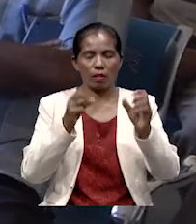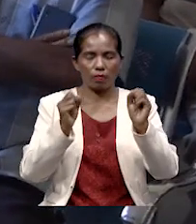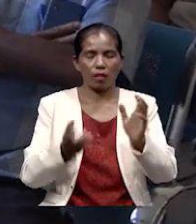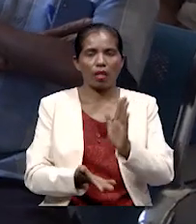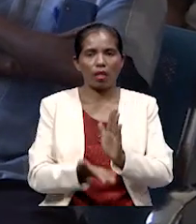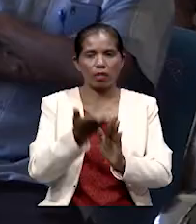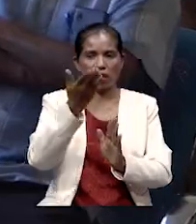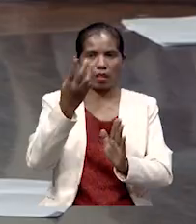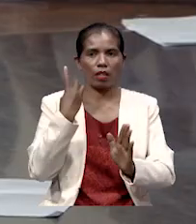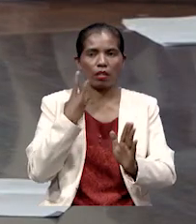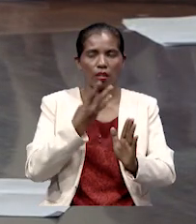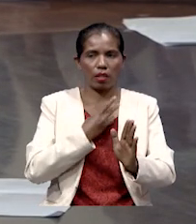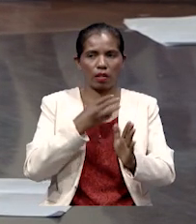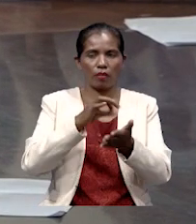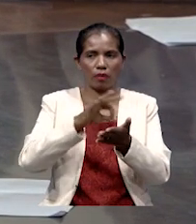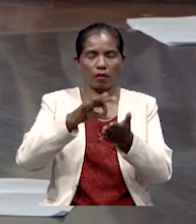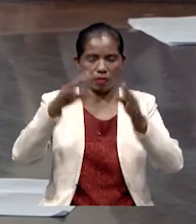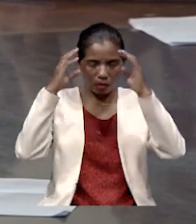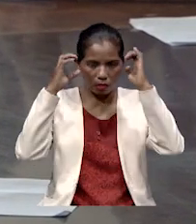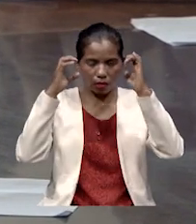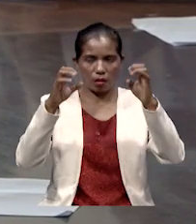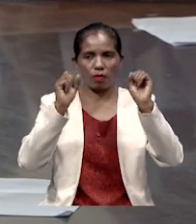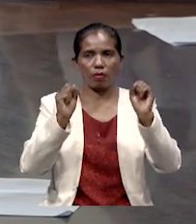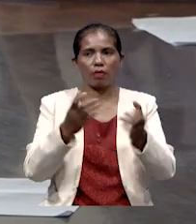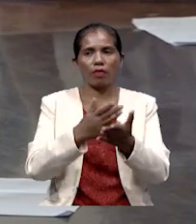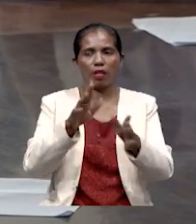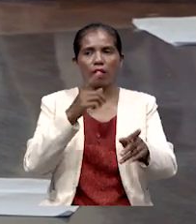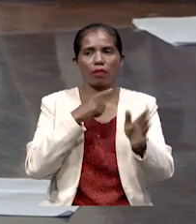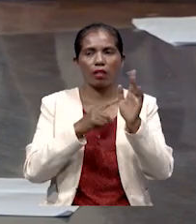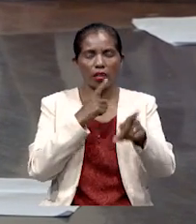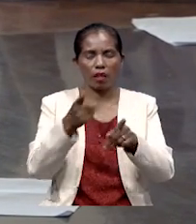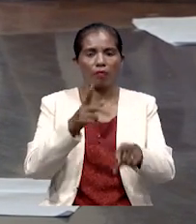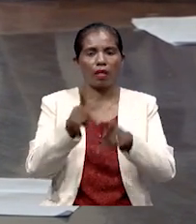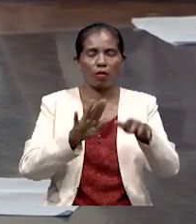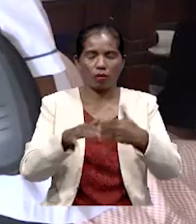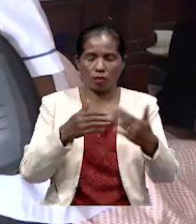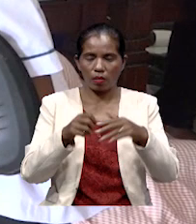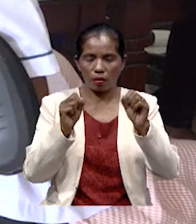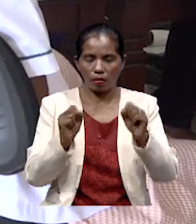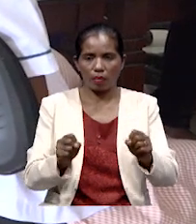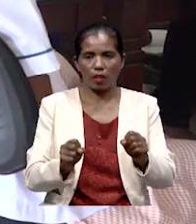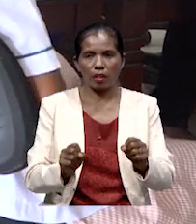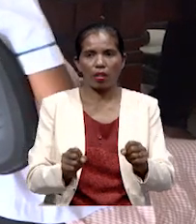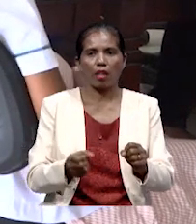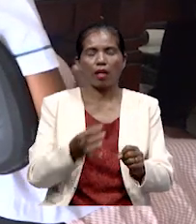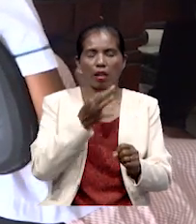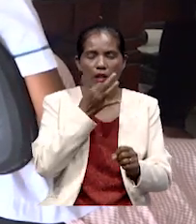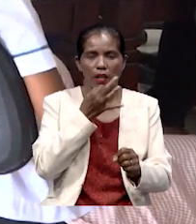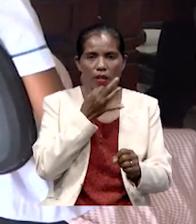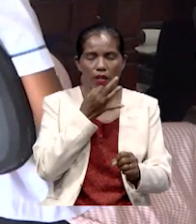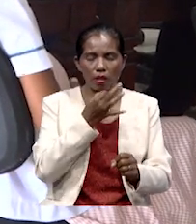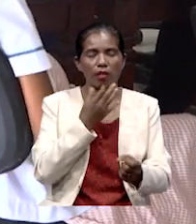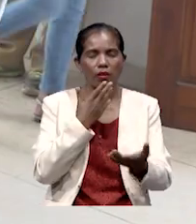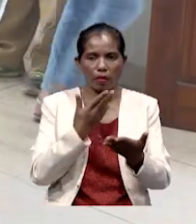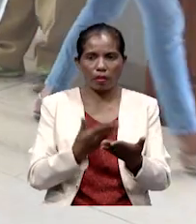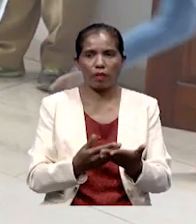tenia come sa me dura sa come un sensibile che non comida per tu ve le utilizza ha lo fa si